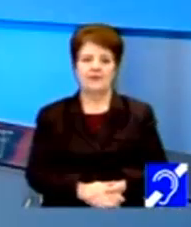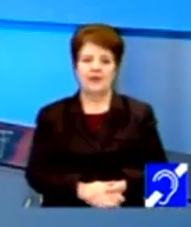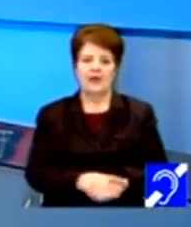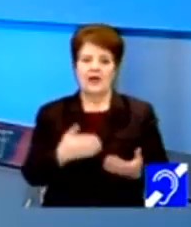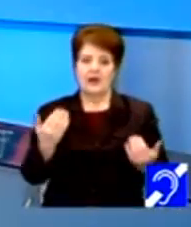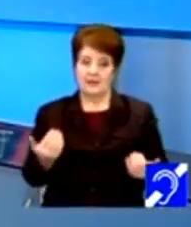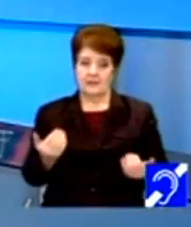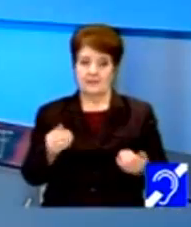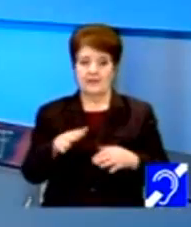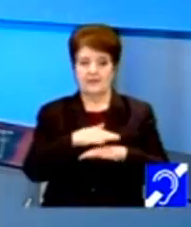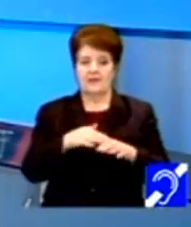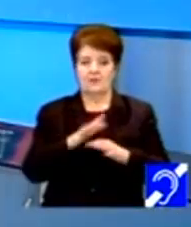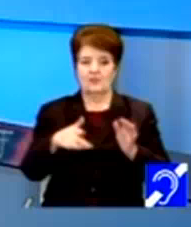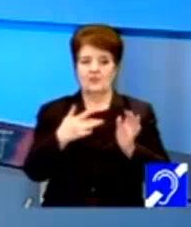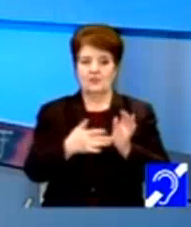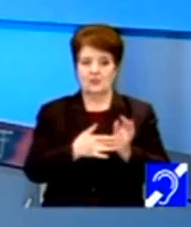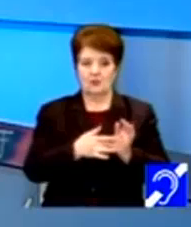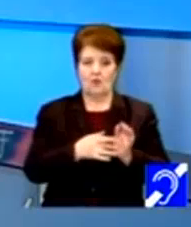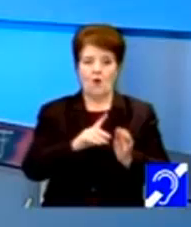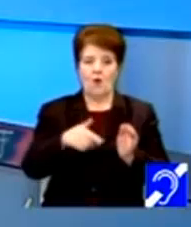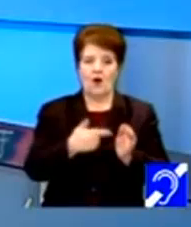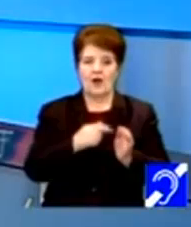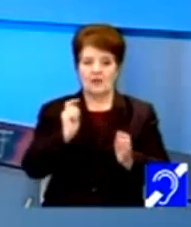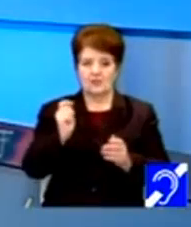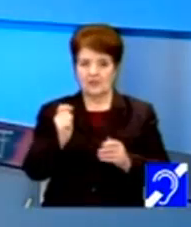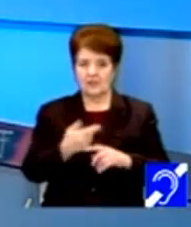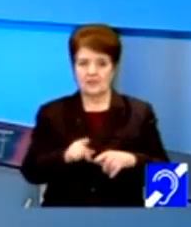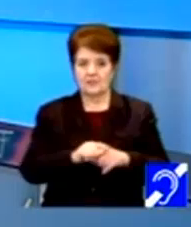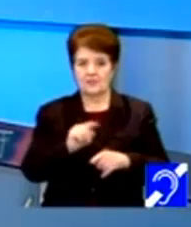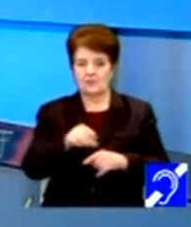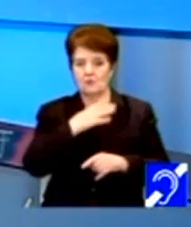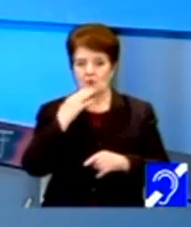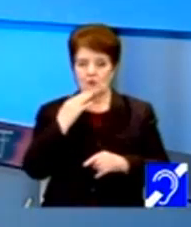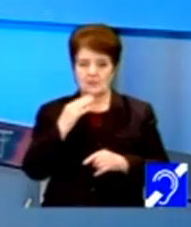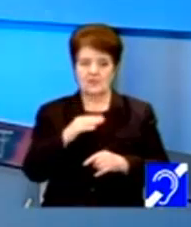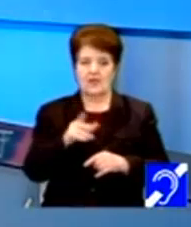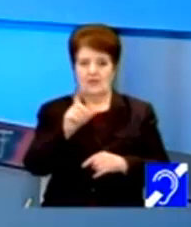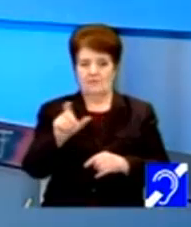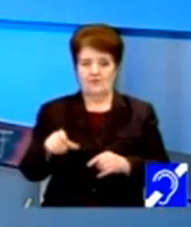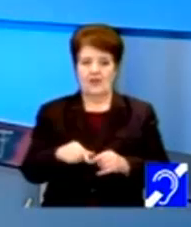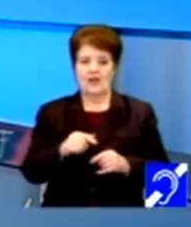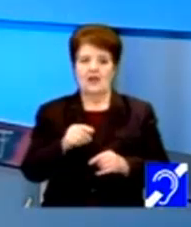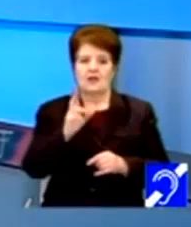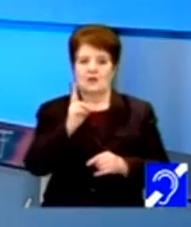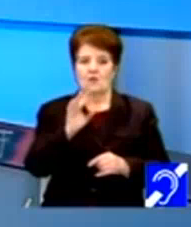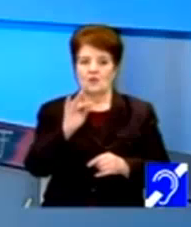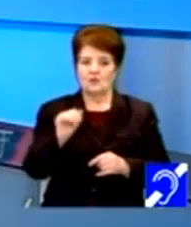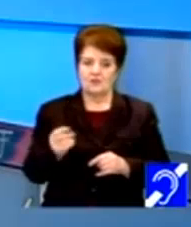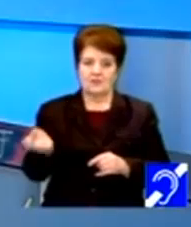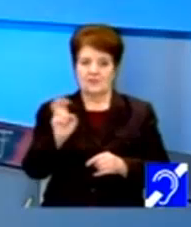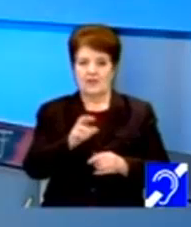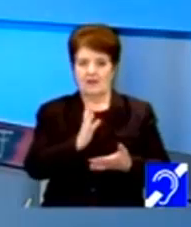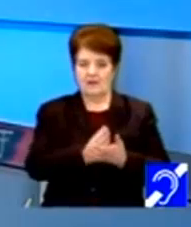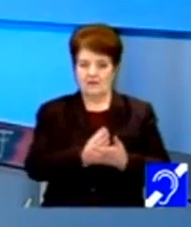Și astăzi, târgul de Crăciun din centrul orașului este locul preferat de întâlnire pentru mulți locuitori ai Chișinăului. Daniela Focșa se află în scoarul